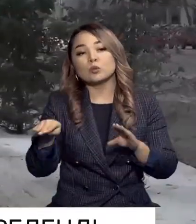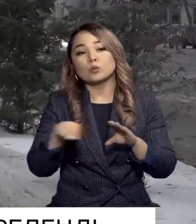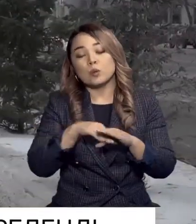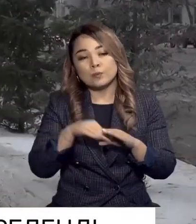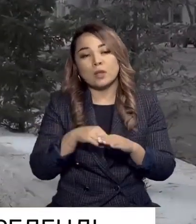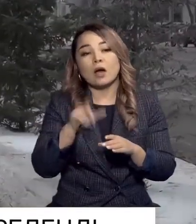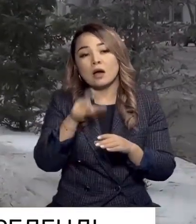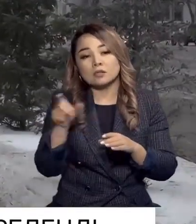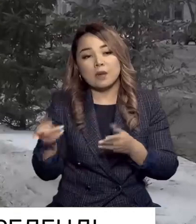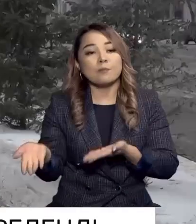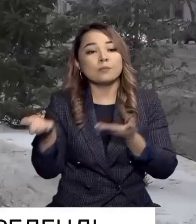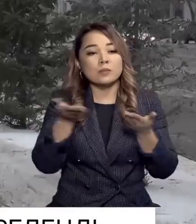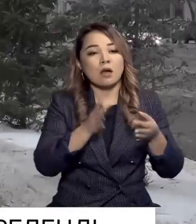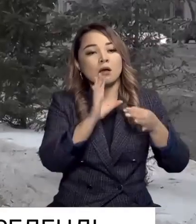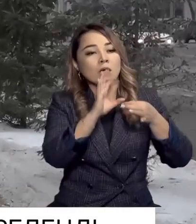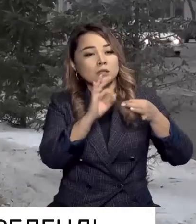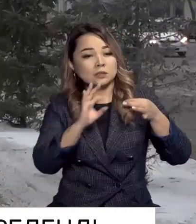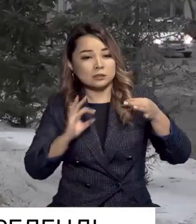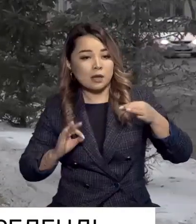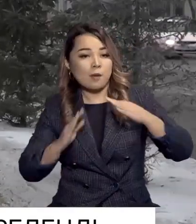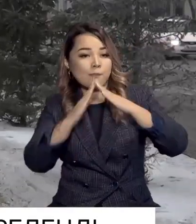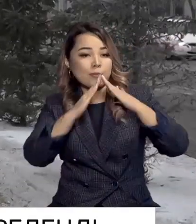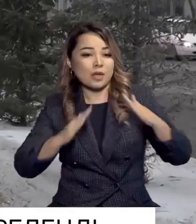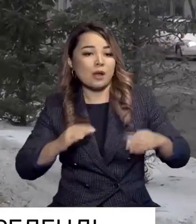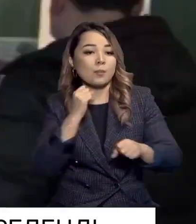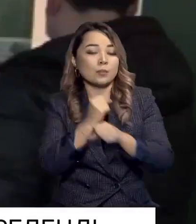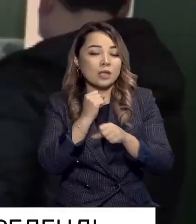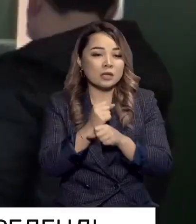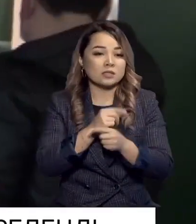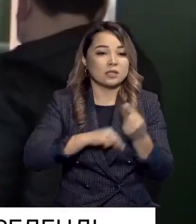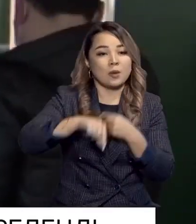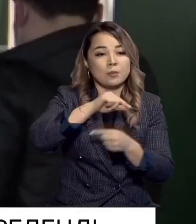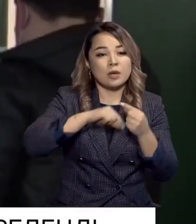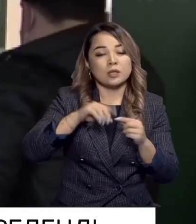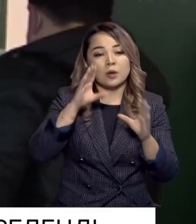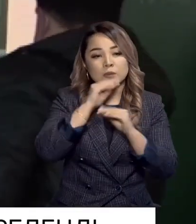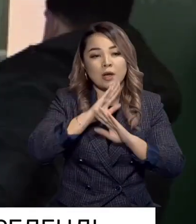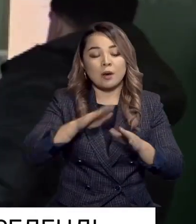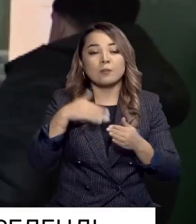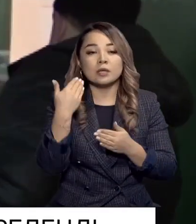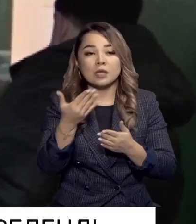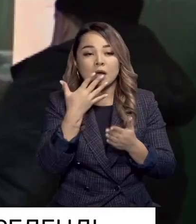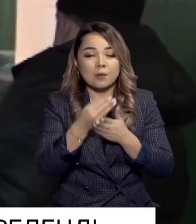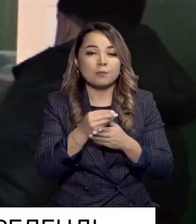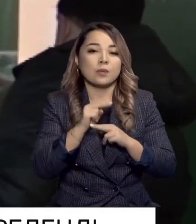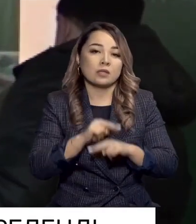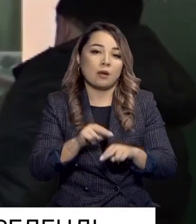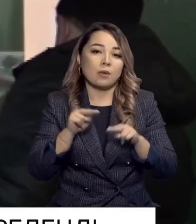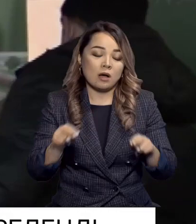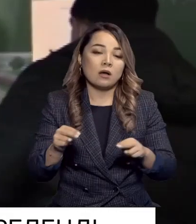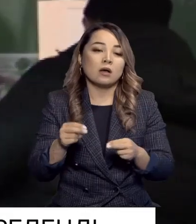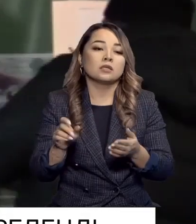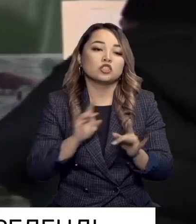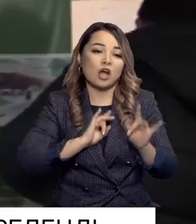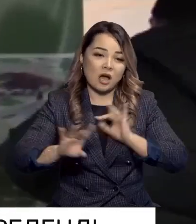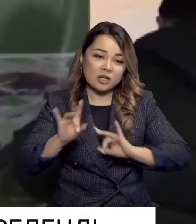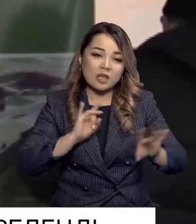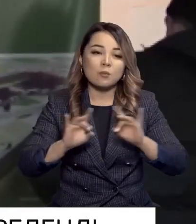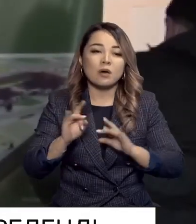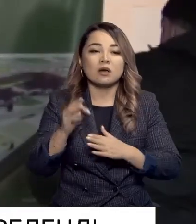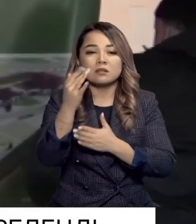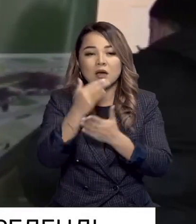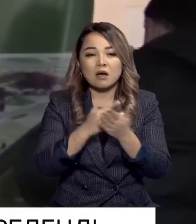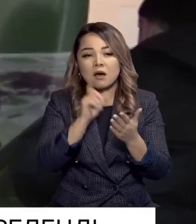шақыруға міндеттелген. Күдіктілерді ұстау барысында Петропавлдағы кеңседен түрлі жарнамалық материалдар, салымшылардың тізімі, олар туралы ақпарат